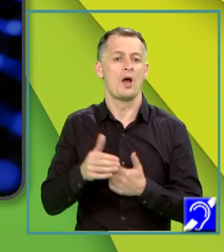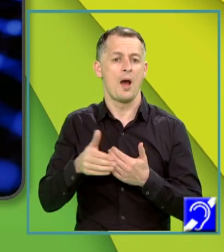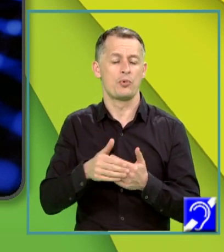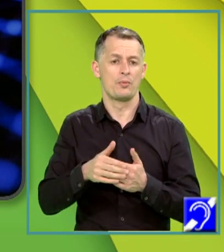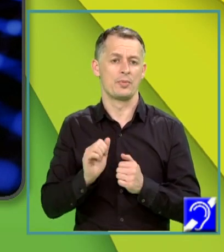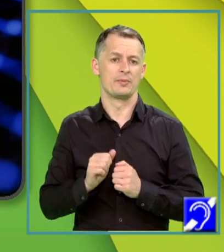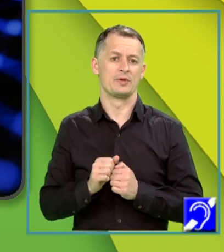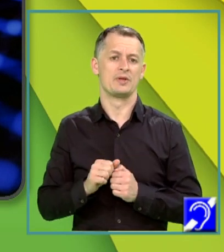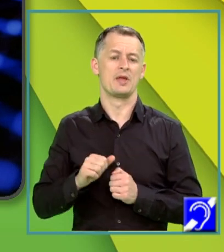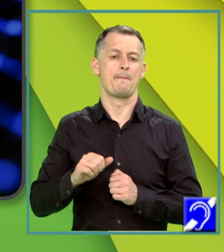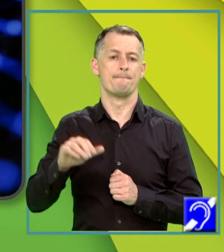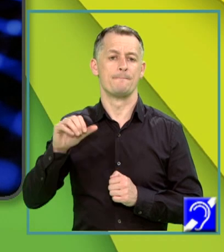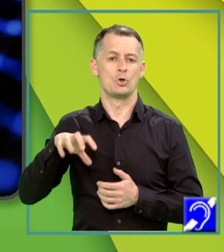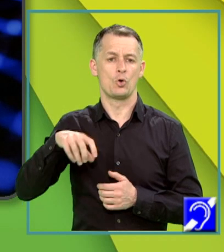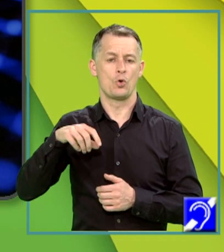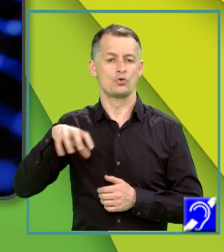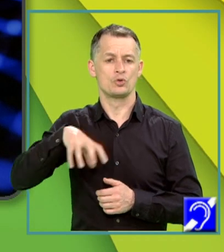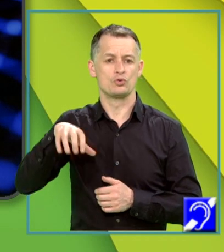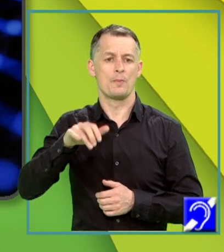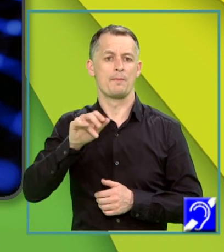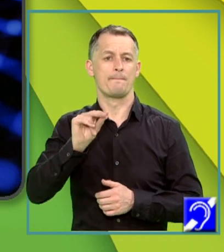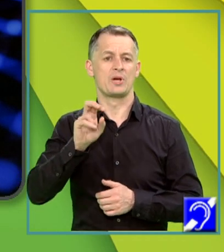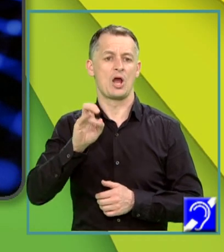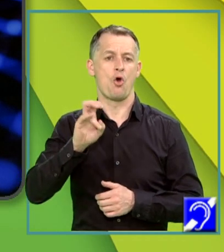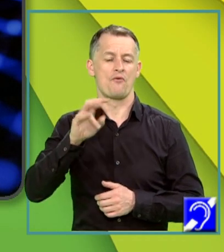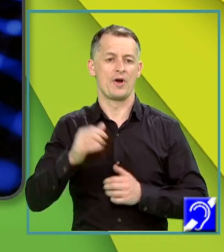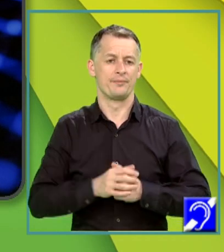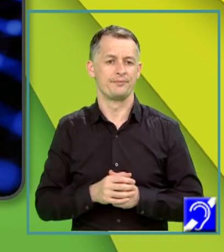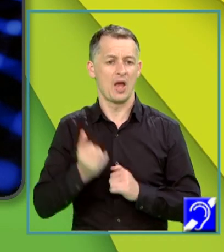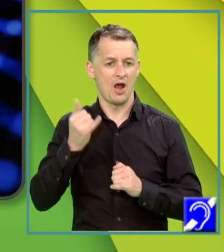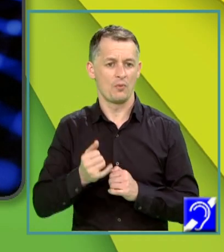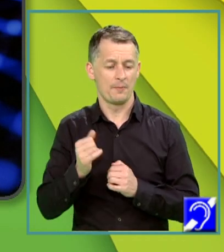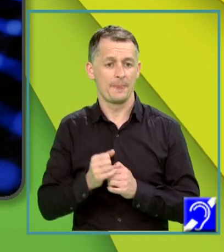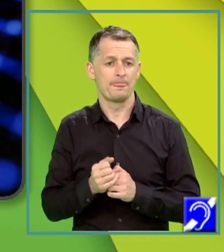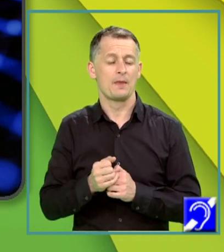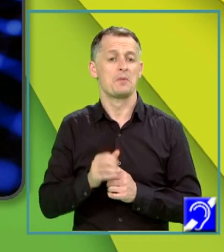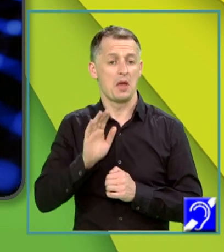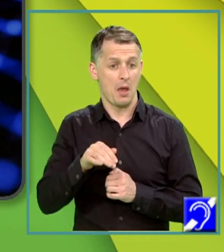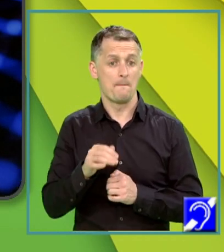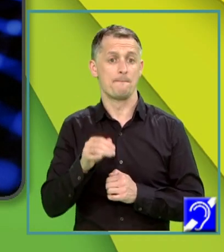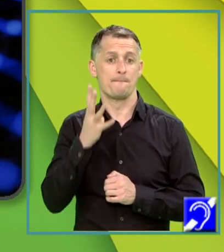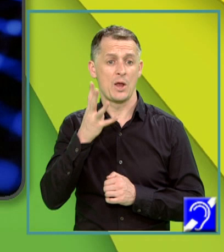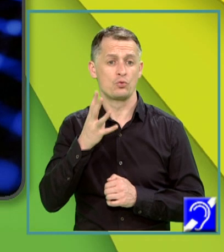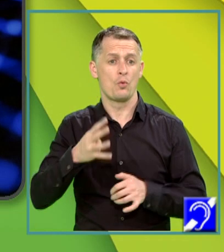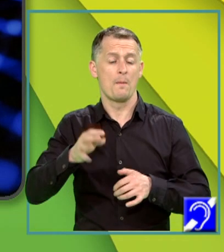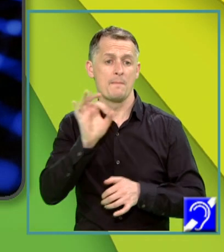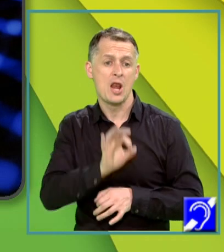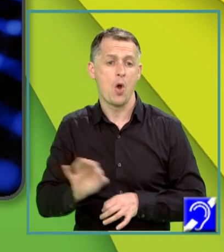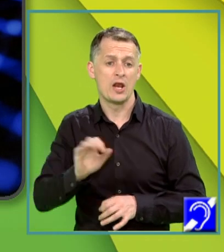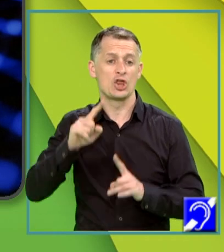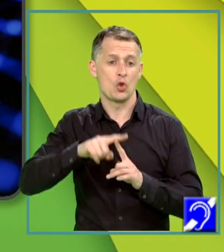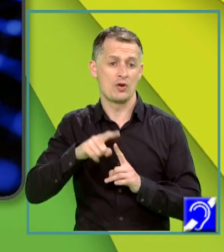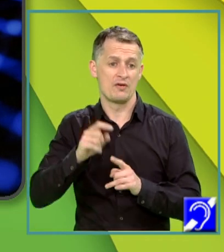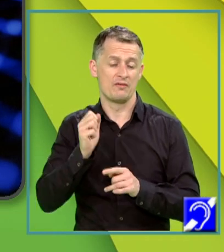în prezent producția este în declin puțin Peste patru milioane de tone anual iar prelucrarea